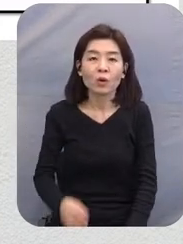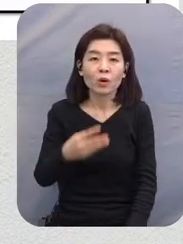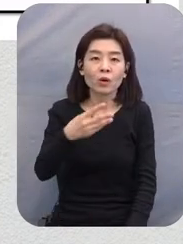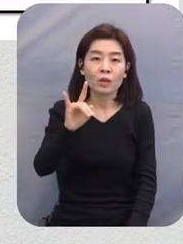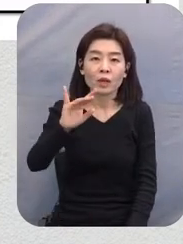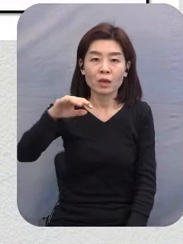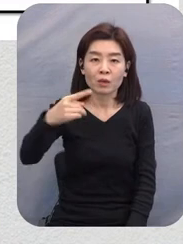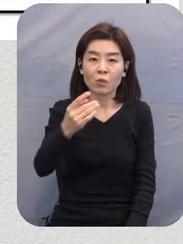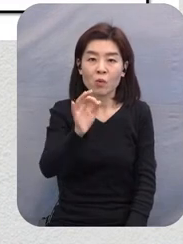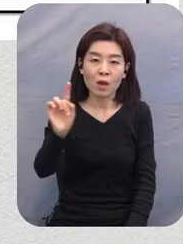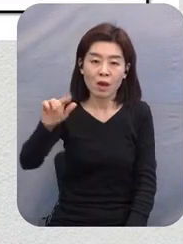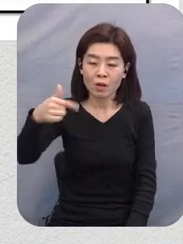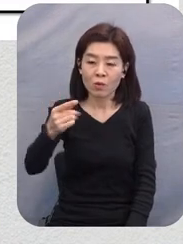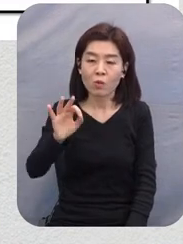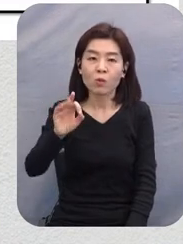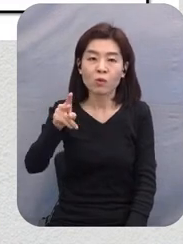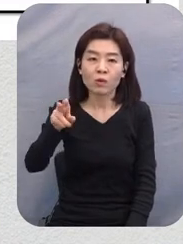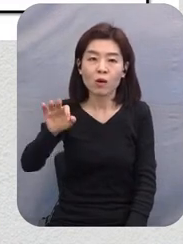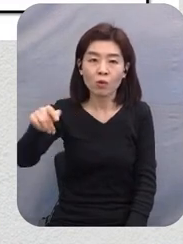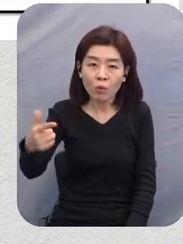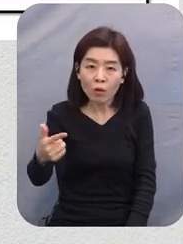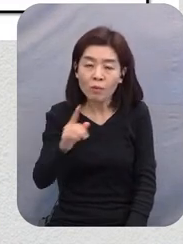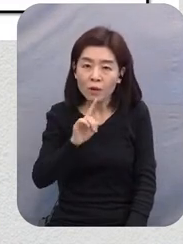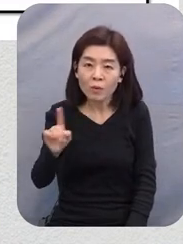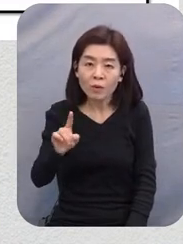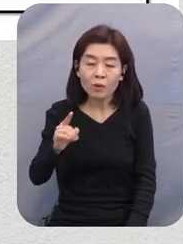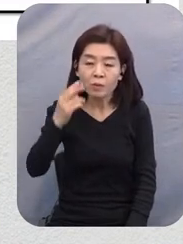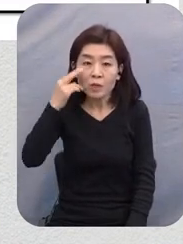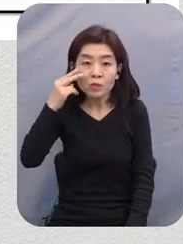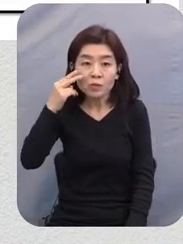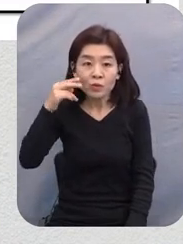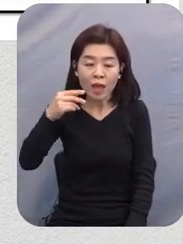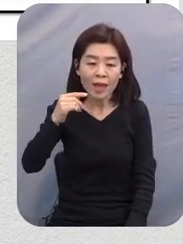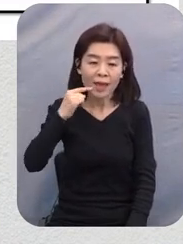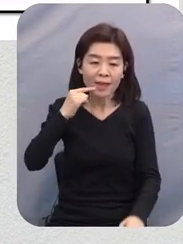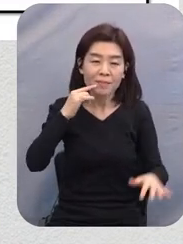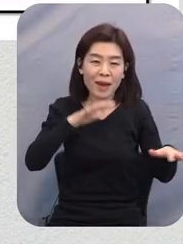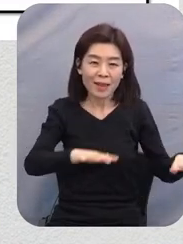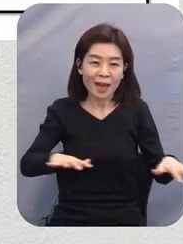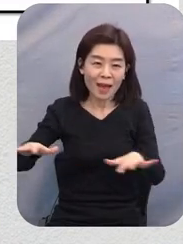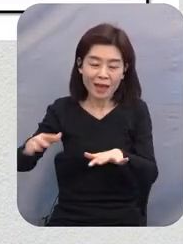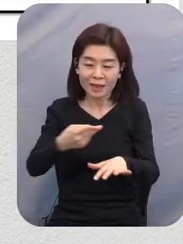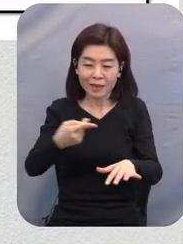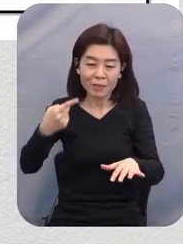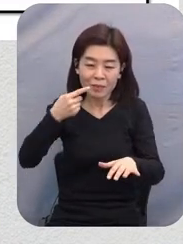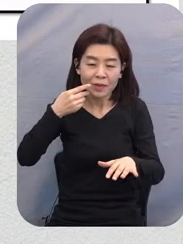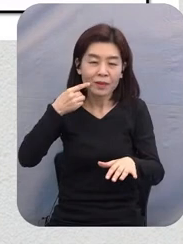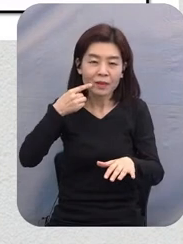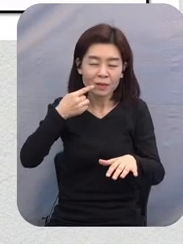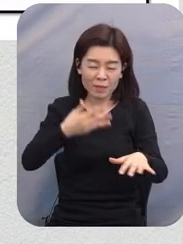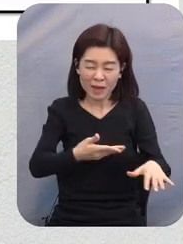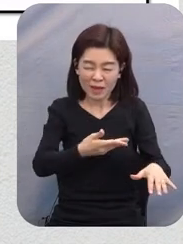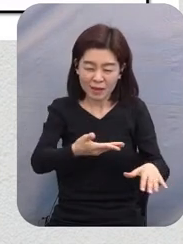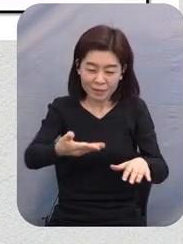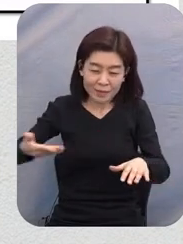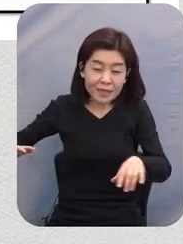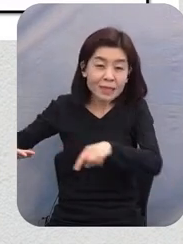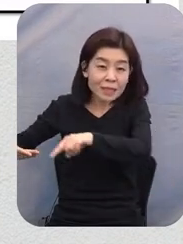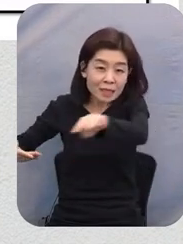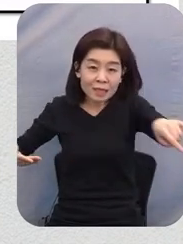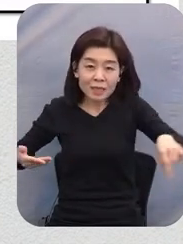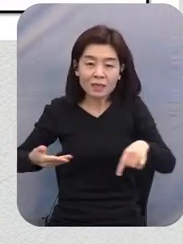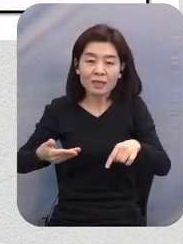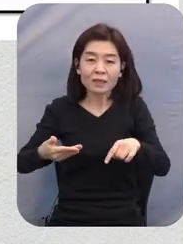공영권은 미국의 태평양 바다를 반으로 쪼개버렸어요. 이 중간에 뭐가 있는지 하면 바로 하와이 진주만이 있어요.